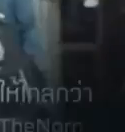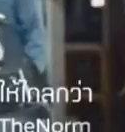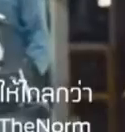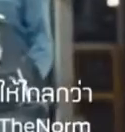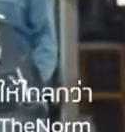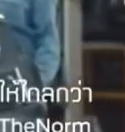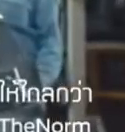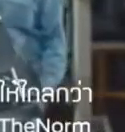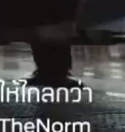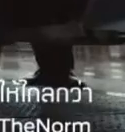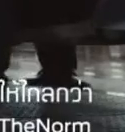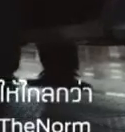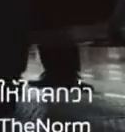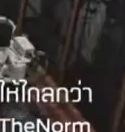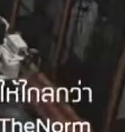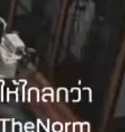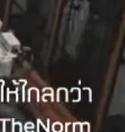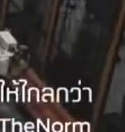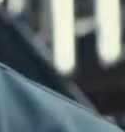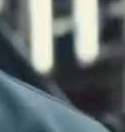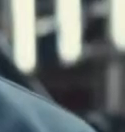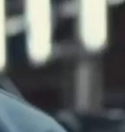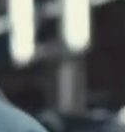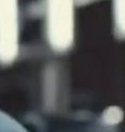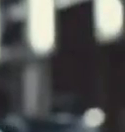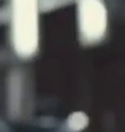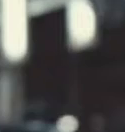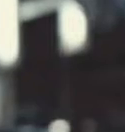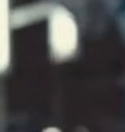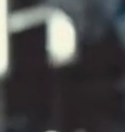เราก้าวออกจากกรอบเพื่อไปให้ไกลกว่า